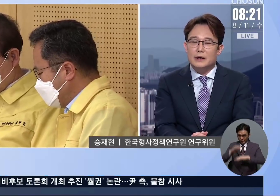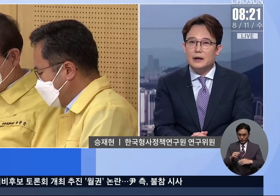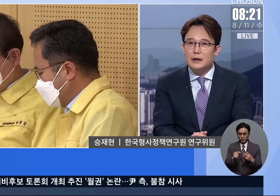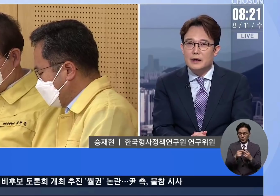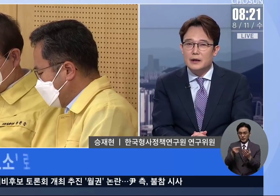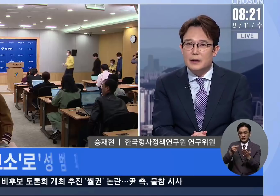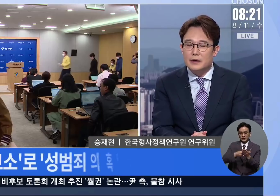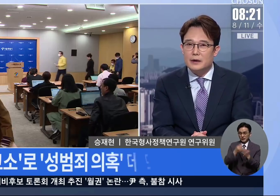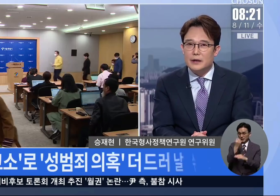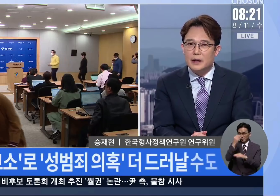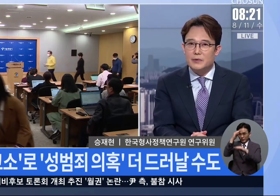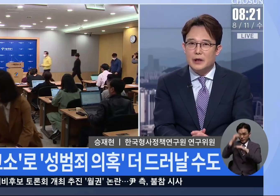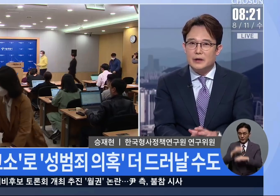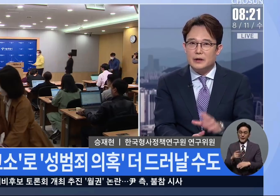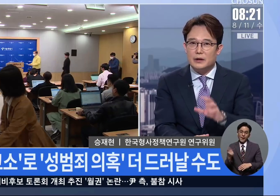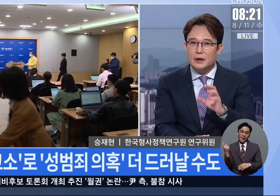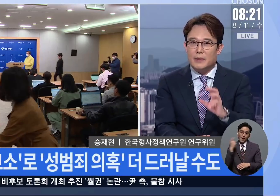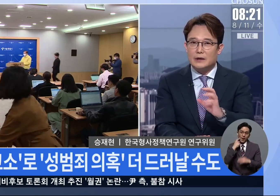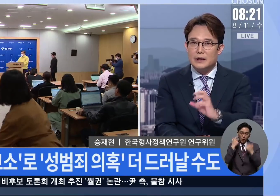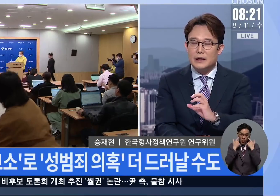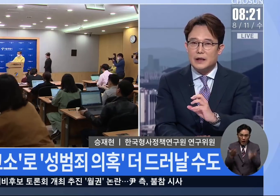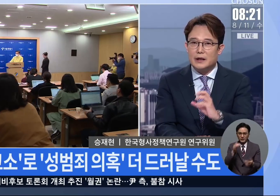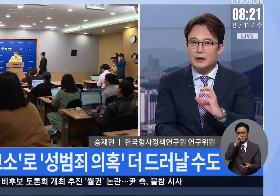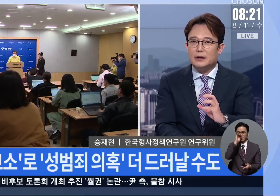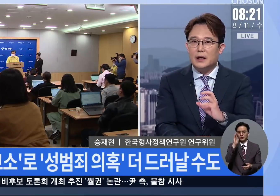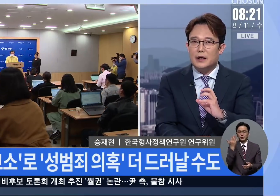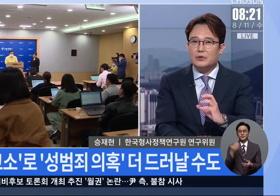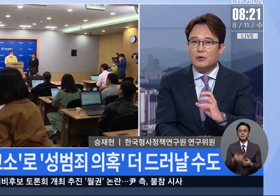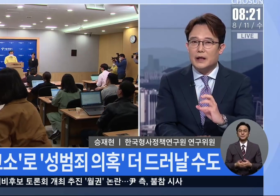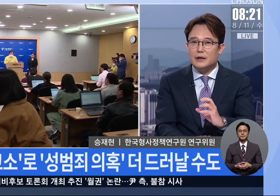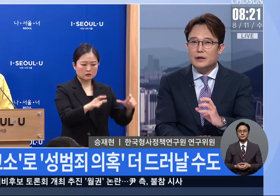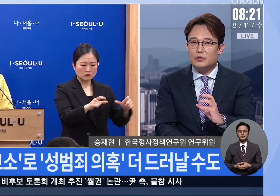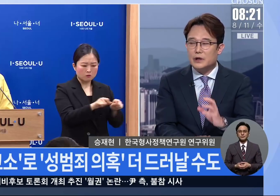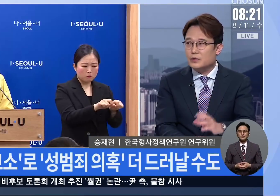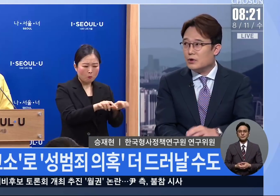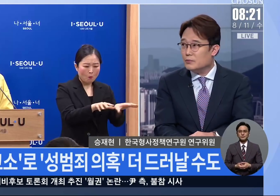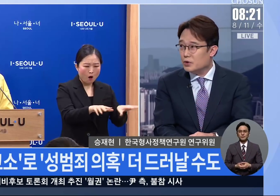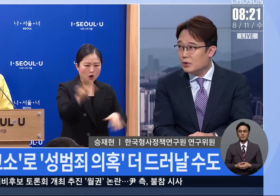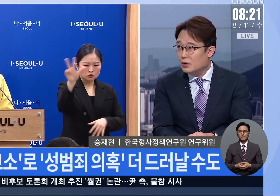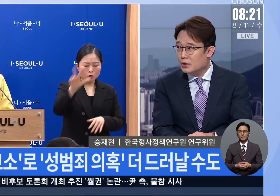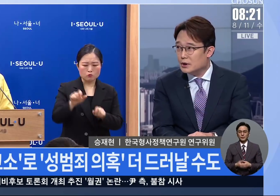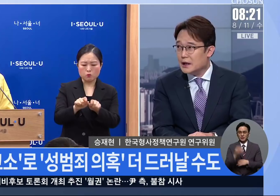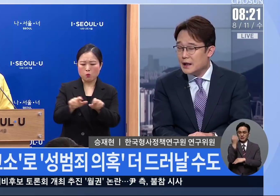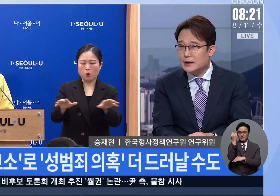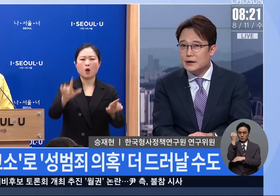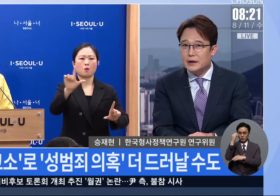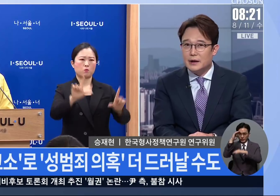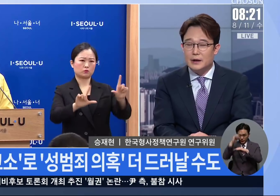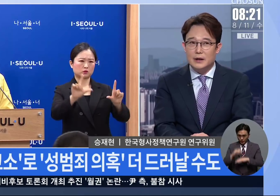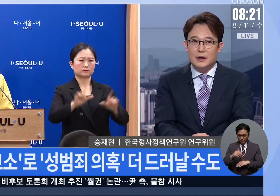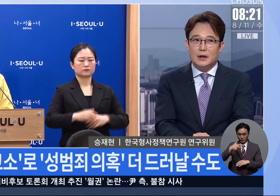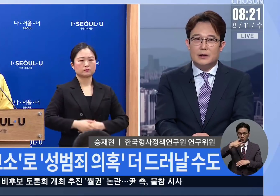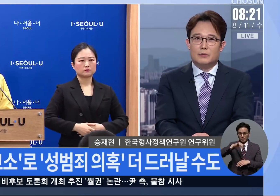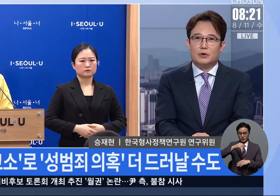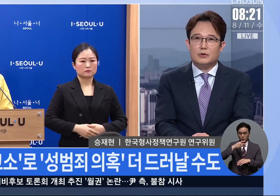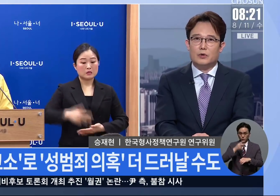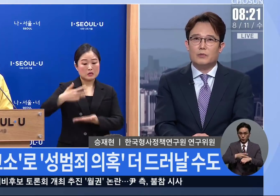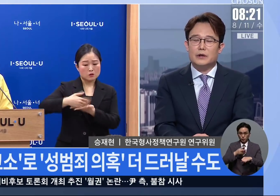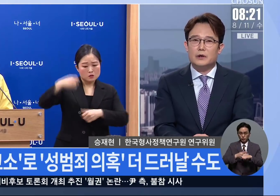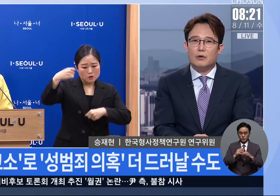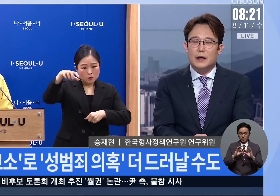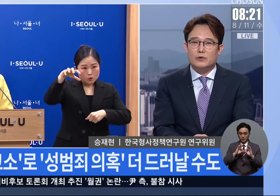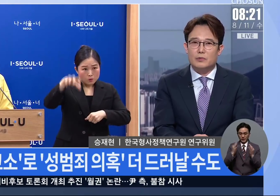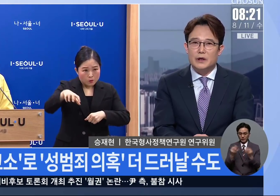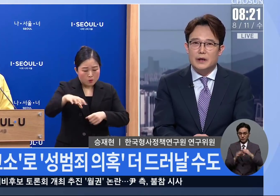판단하려면 당연히 경찰의 입장에서는 박 전 시장이 어떠한 행동을 했는지를 구체적으로 검토를 해야 되는데 저는 뭐